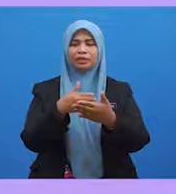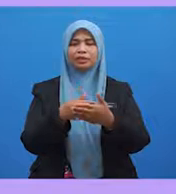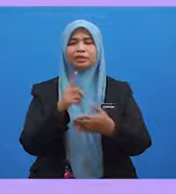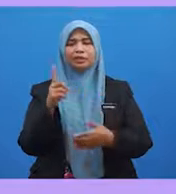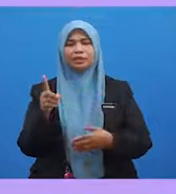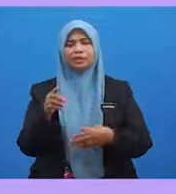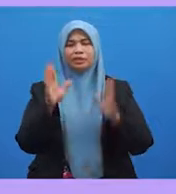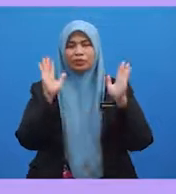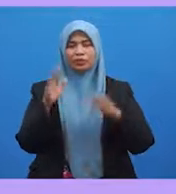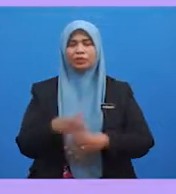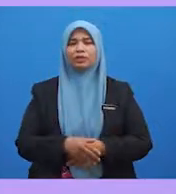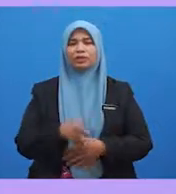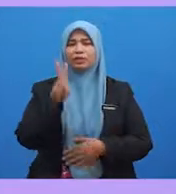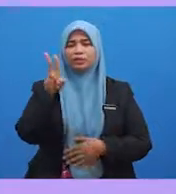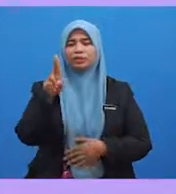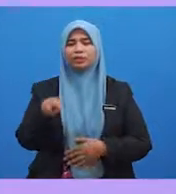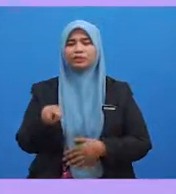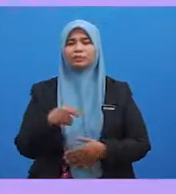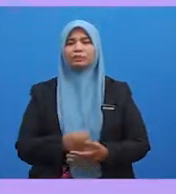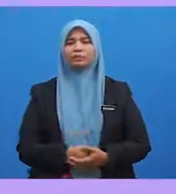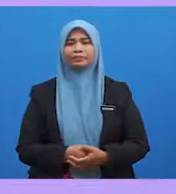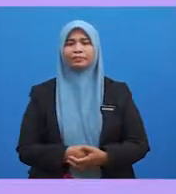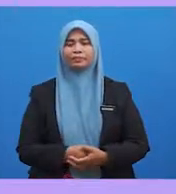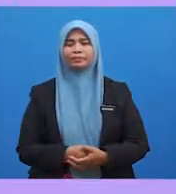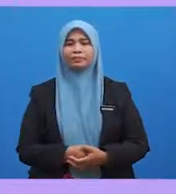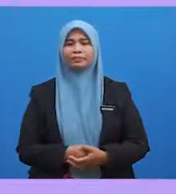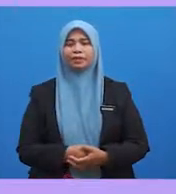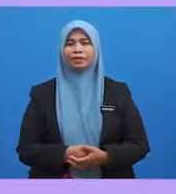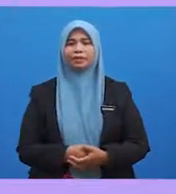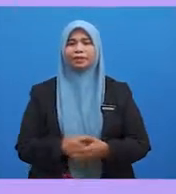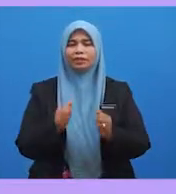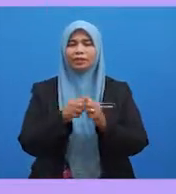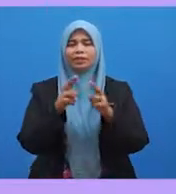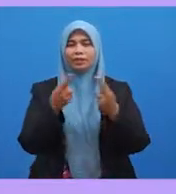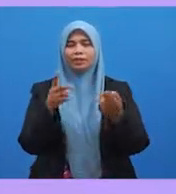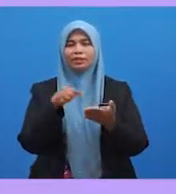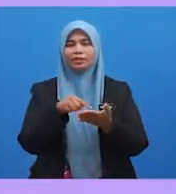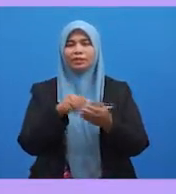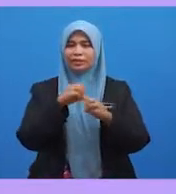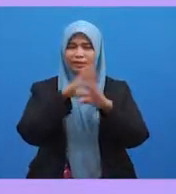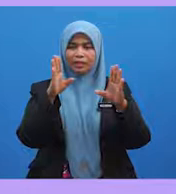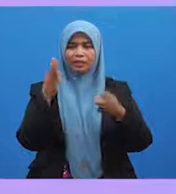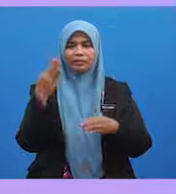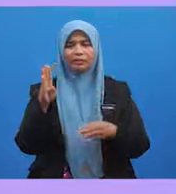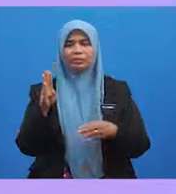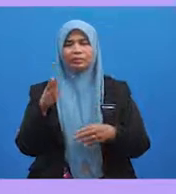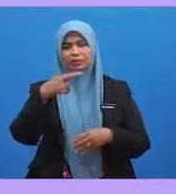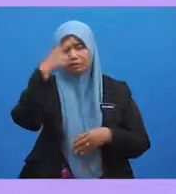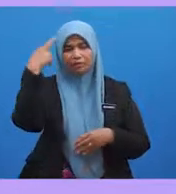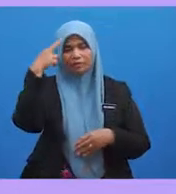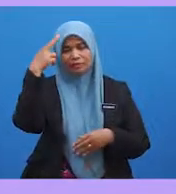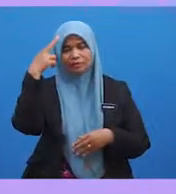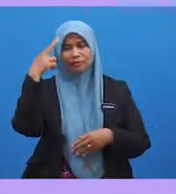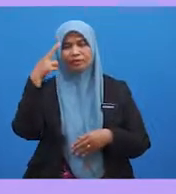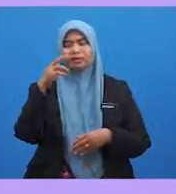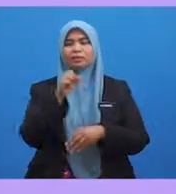dia solat dua rakaat. Melalui hadis ini, jelaslah bahawa Rasulullah